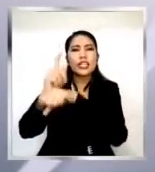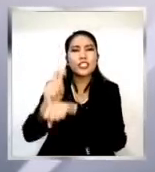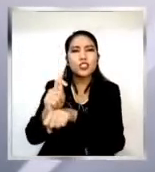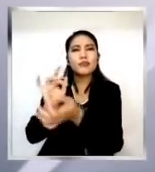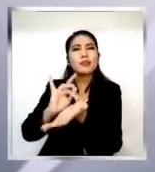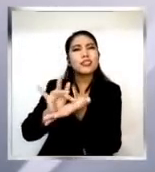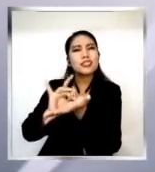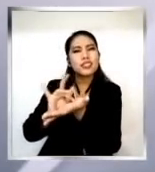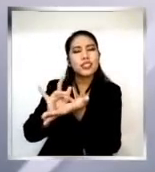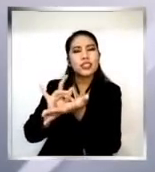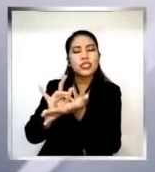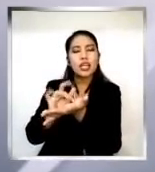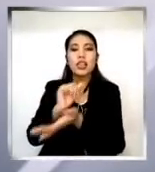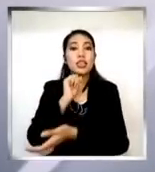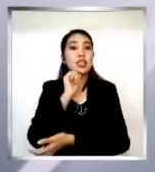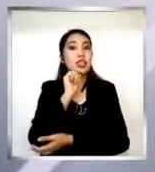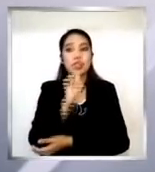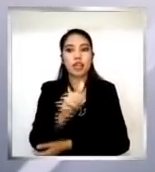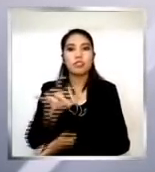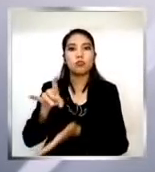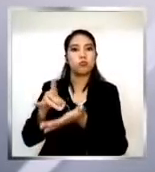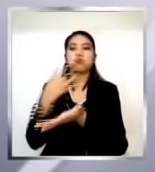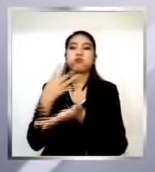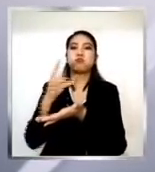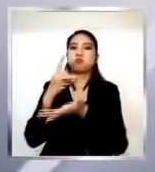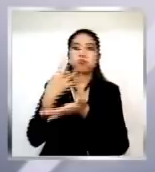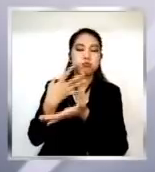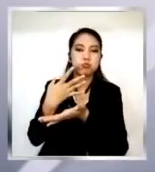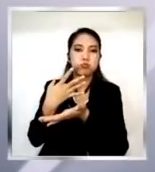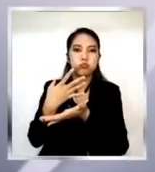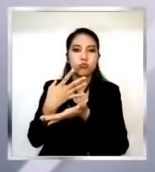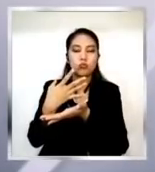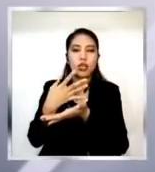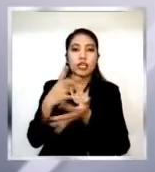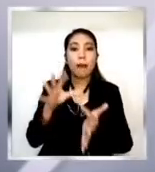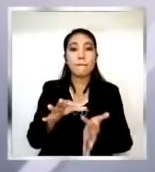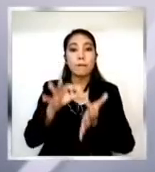pwedeng basta-basta inumin, lalo na ng mga may malubhang